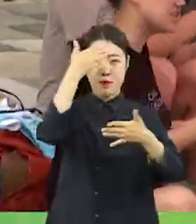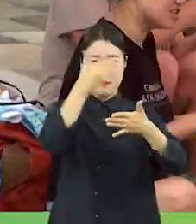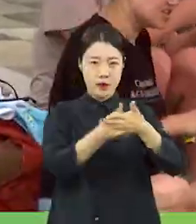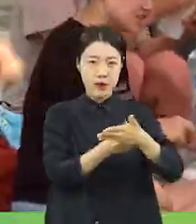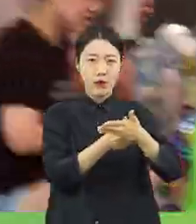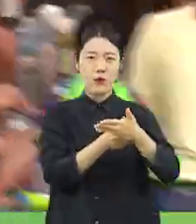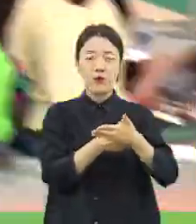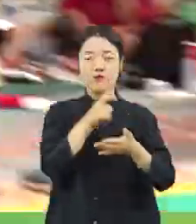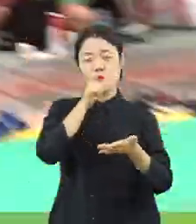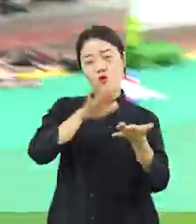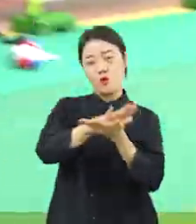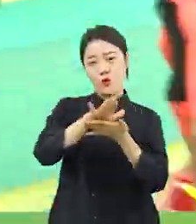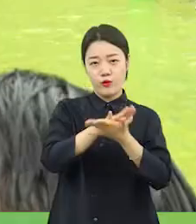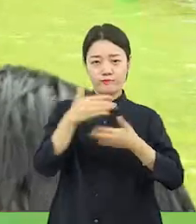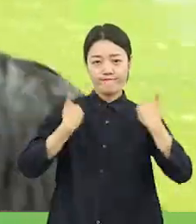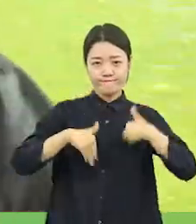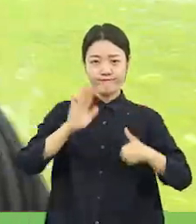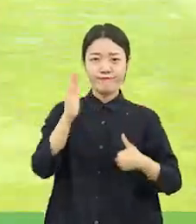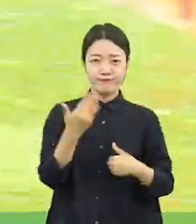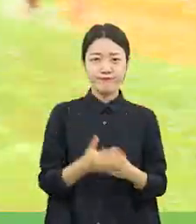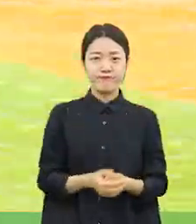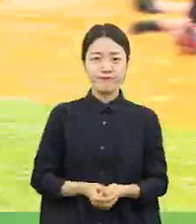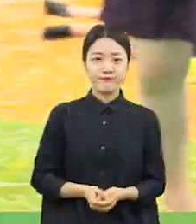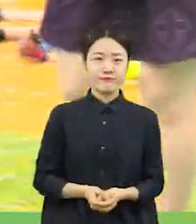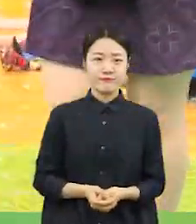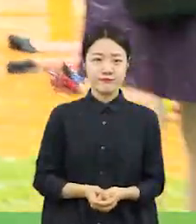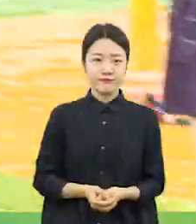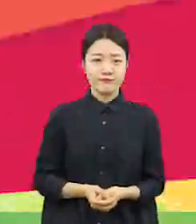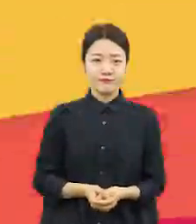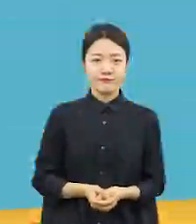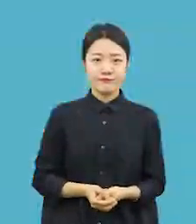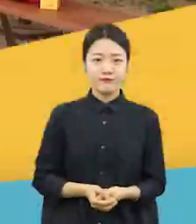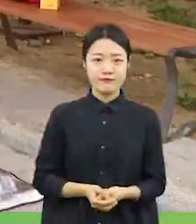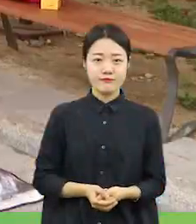슈즈로 물놀이를 즐겨야 합니다.